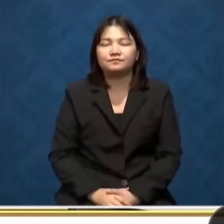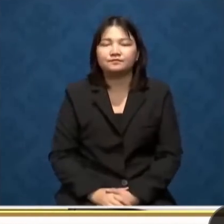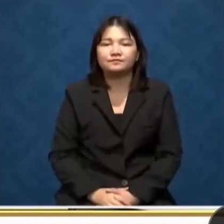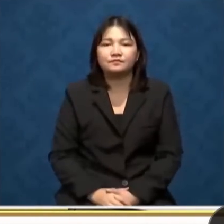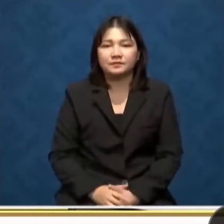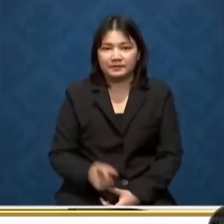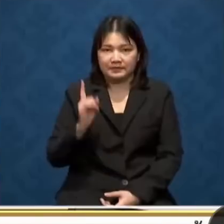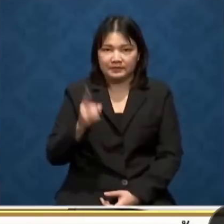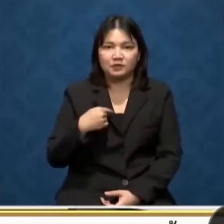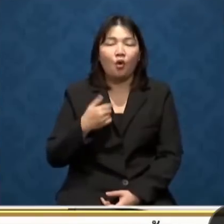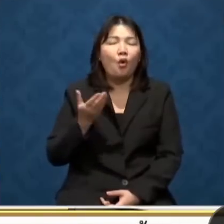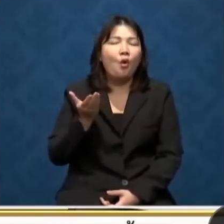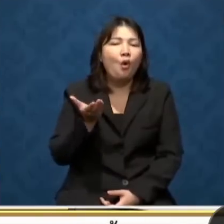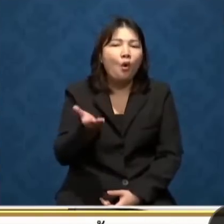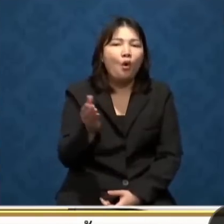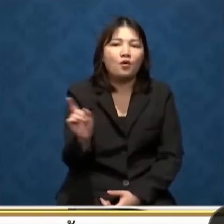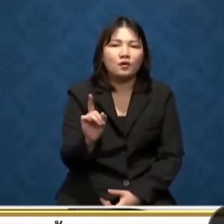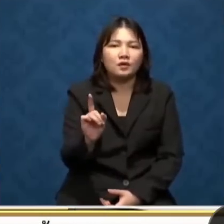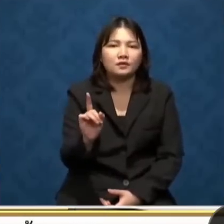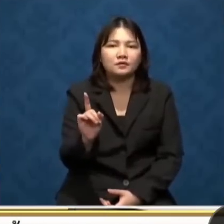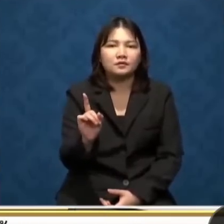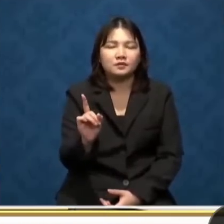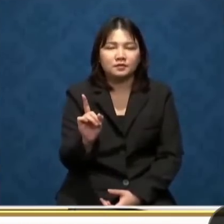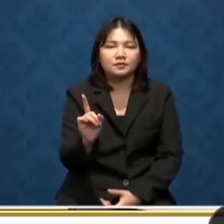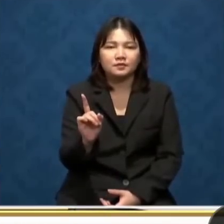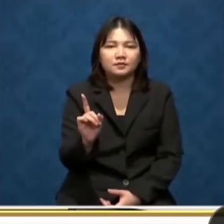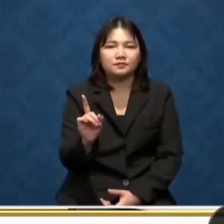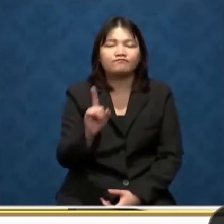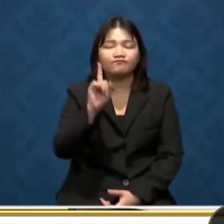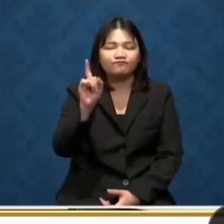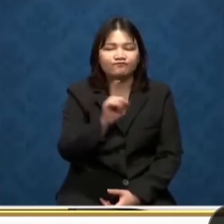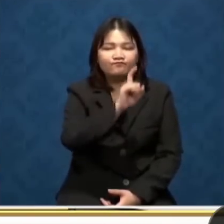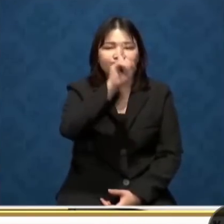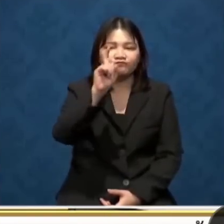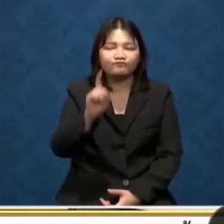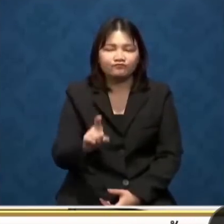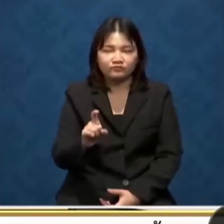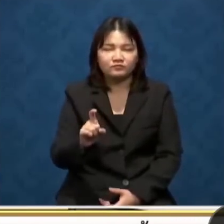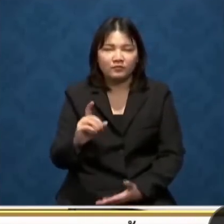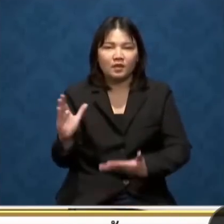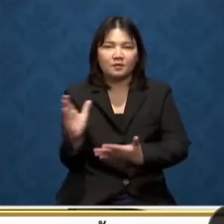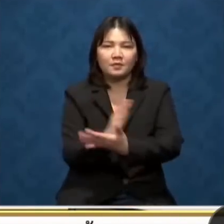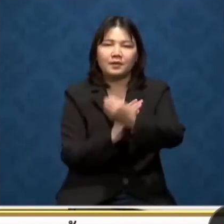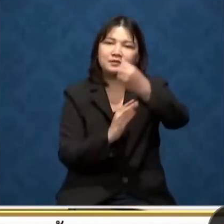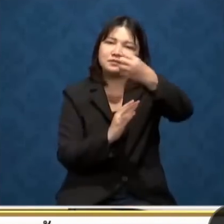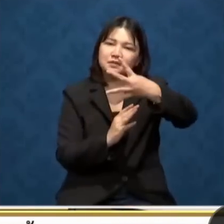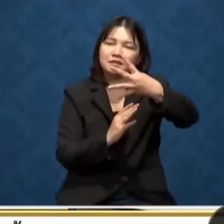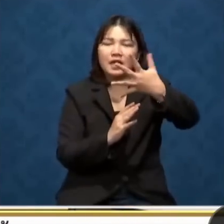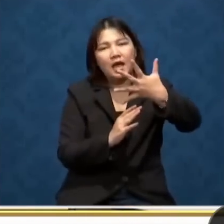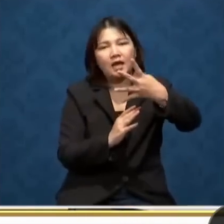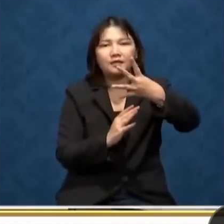ผมขอนุญาตทจะมีประเด็ตั้งขอสังเกตอยู่CC45ประเดนด้กน